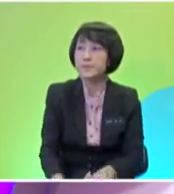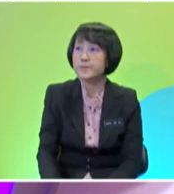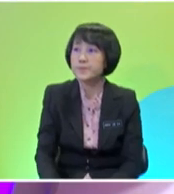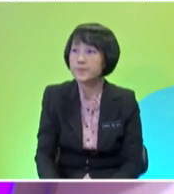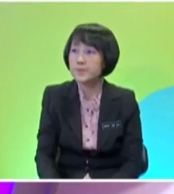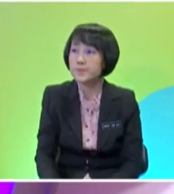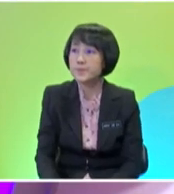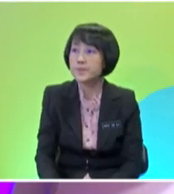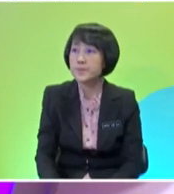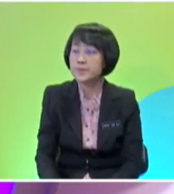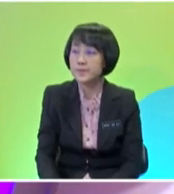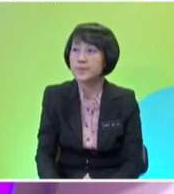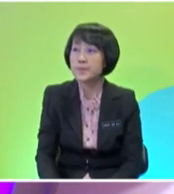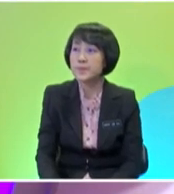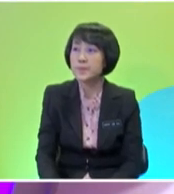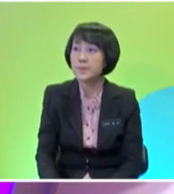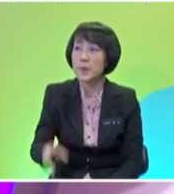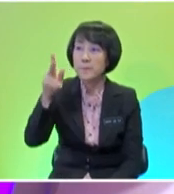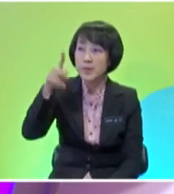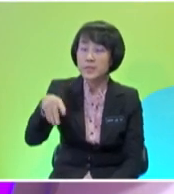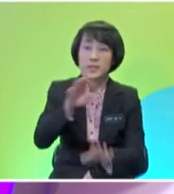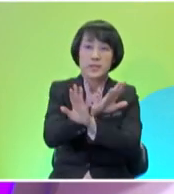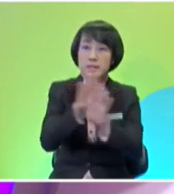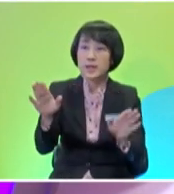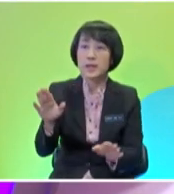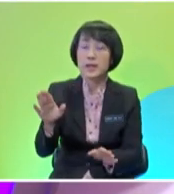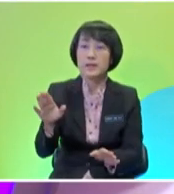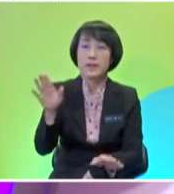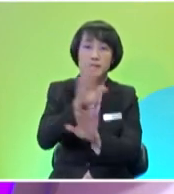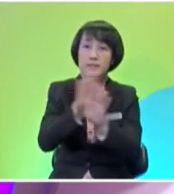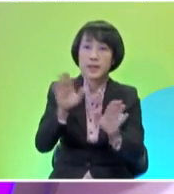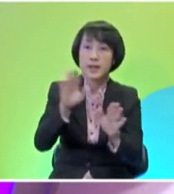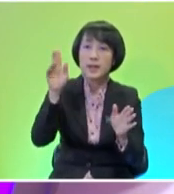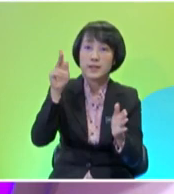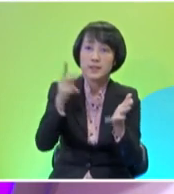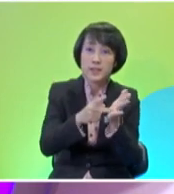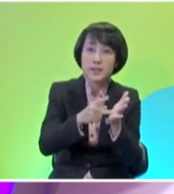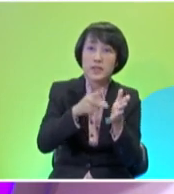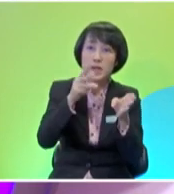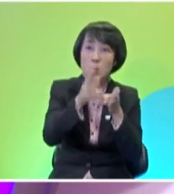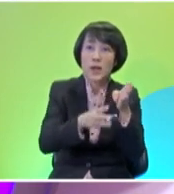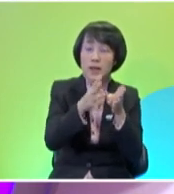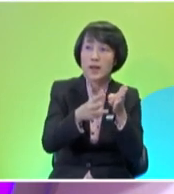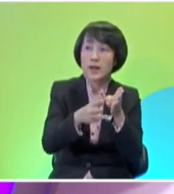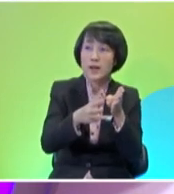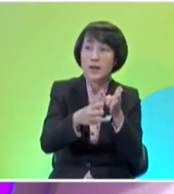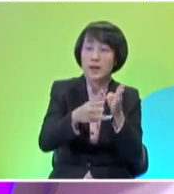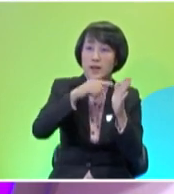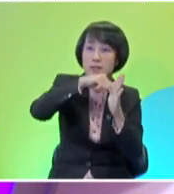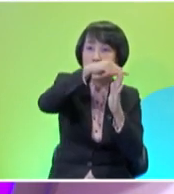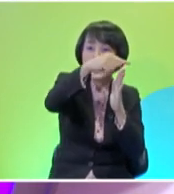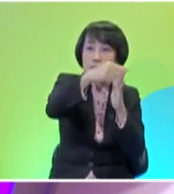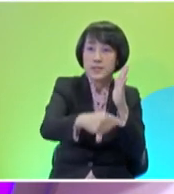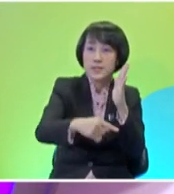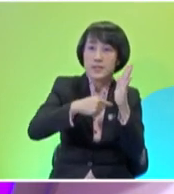dekat tengah-tengah ni wayar dia. Okey, pastikan jangan terkena wayar tersebut. Jangan terkena wayar tersebut. Okey, kita lekatkan di bahagian sisi saja. Okey, macam cikgu punya ni cikgu dah lekatkan